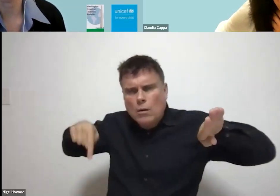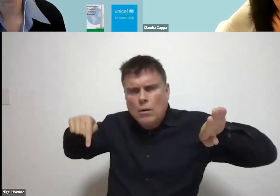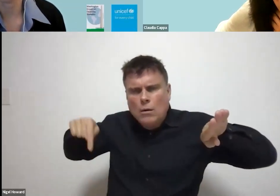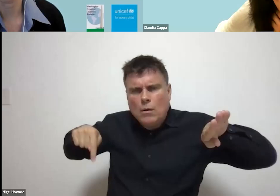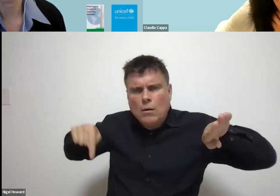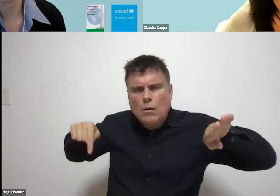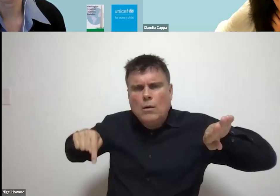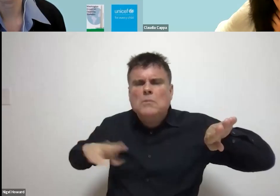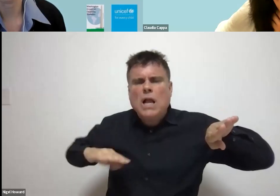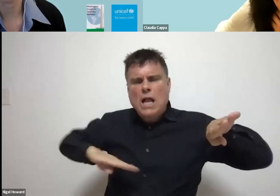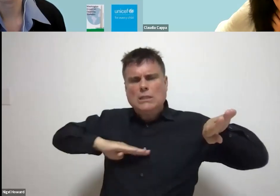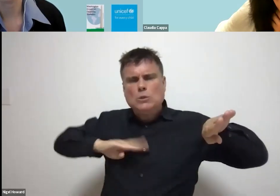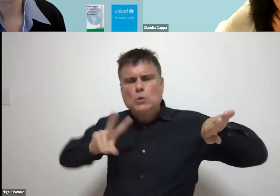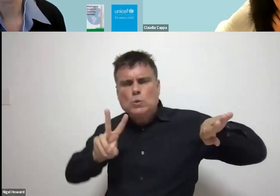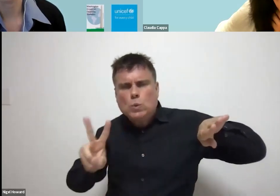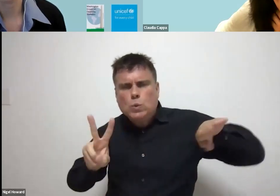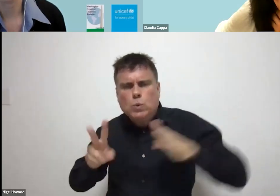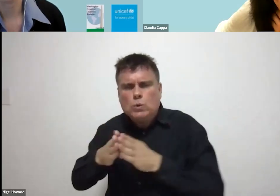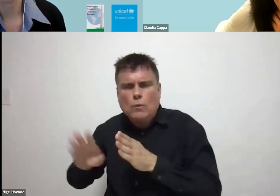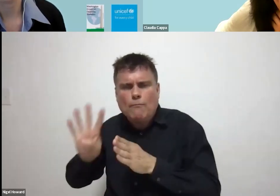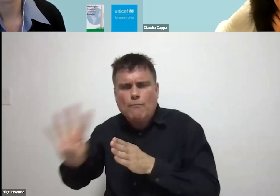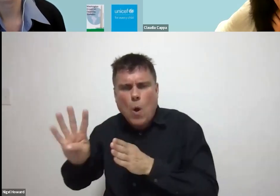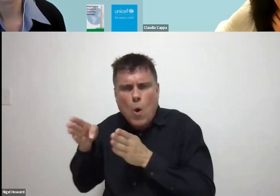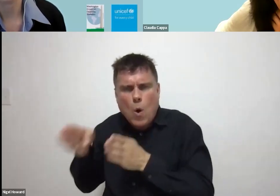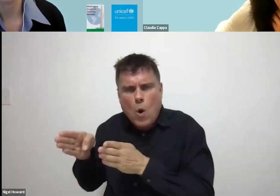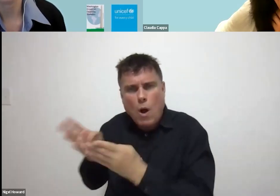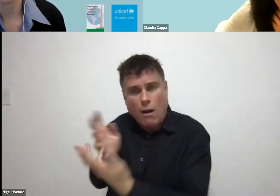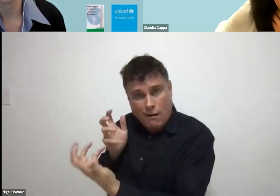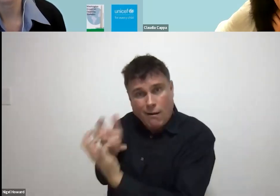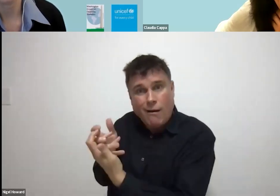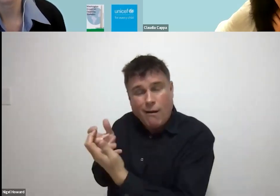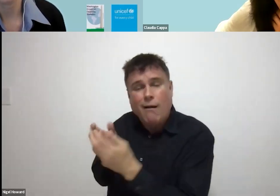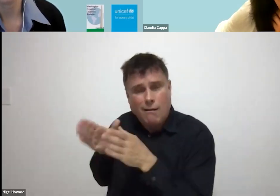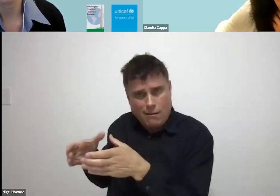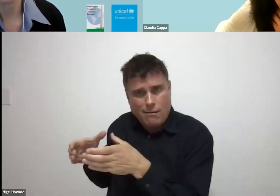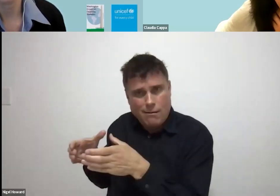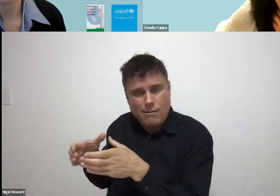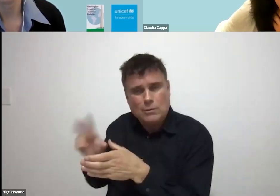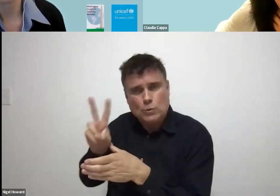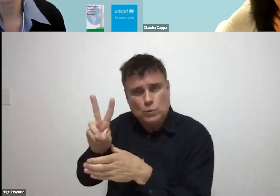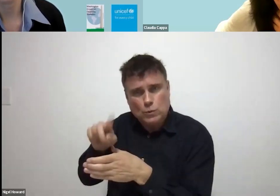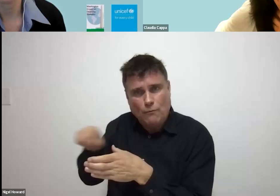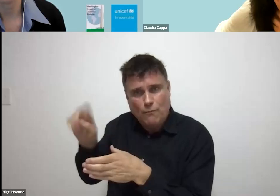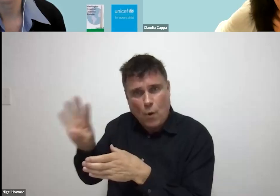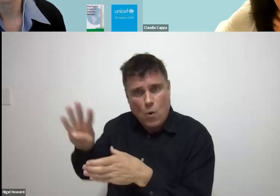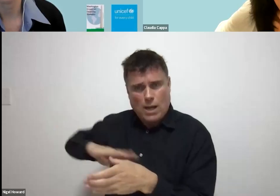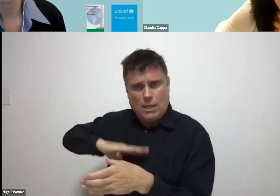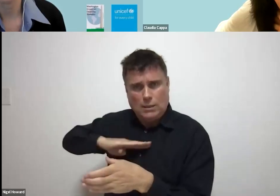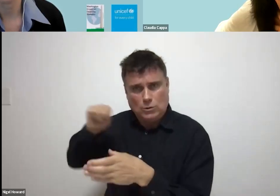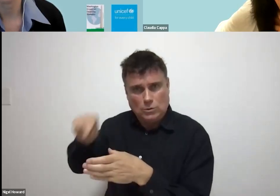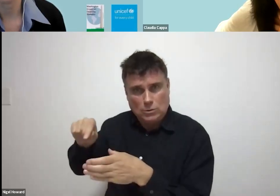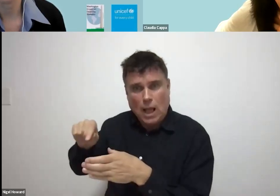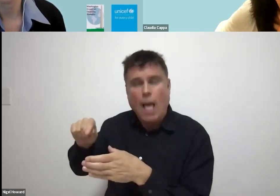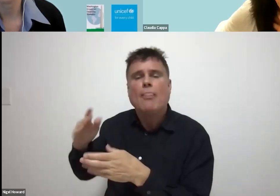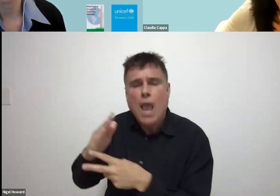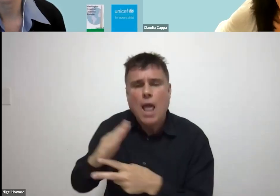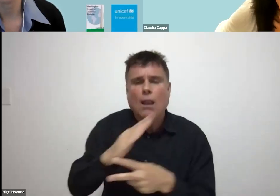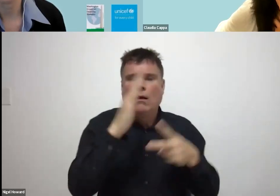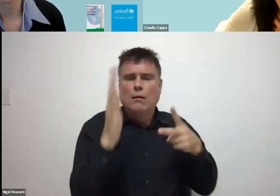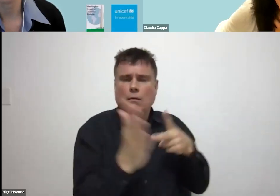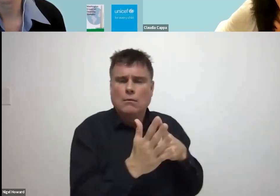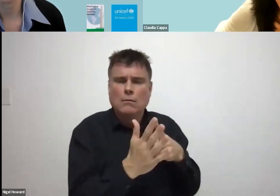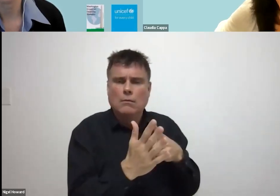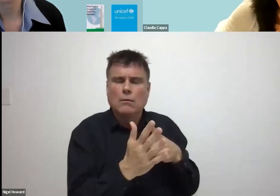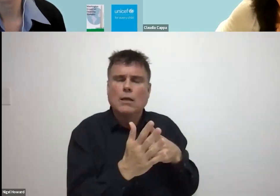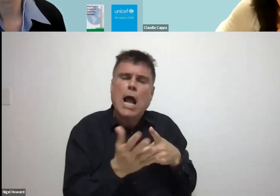bases de données pour un enfant de 4 ans? Donc, aussi, est-ce que ça a rapport à chaque